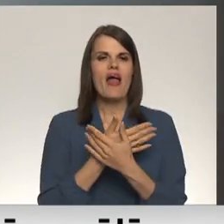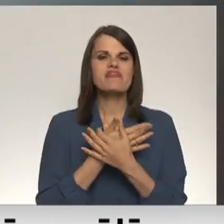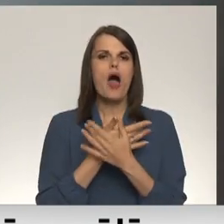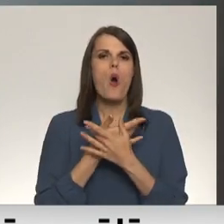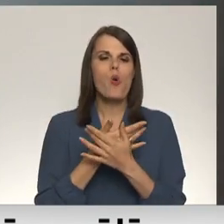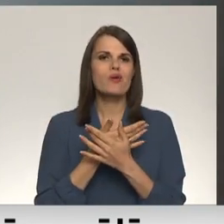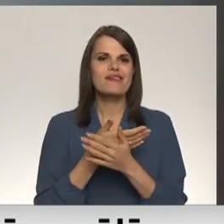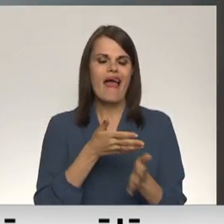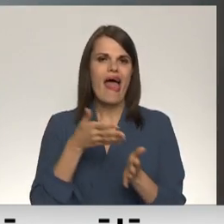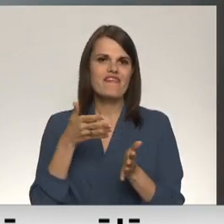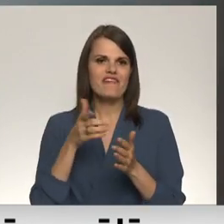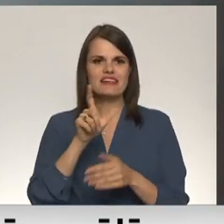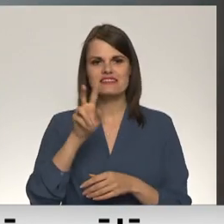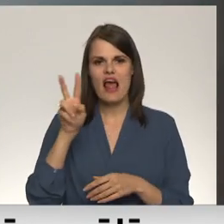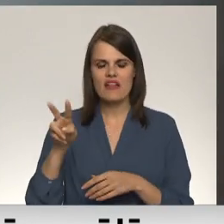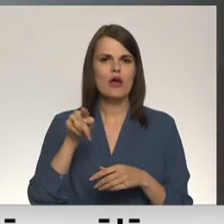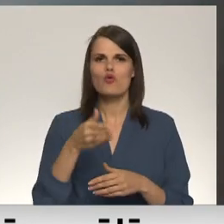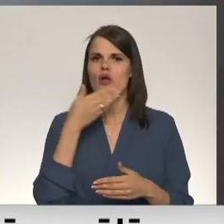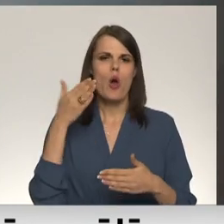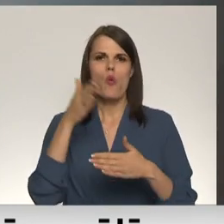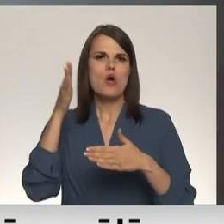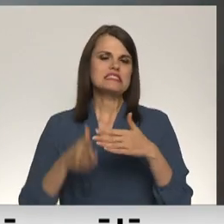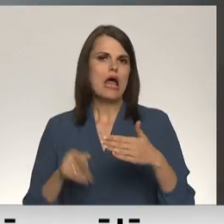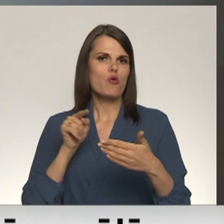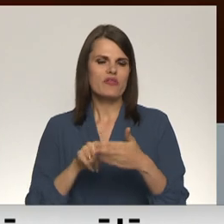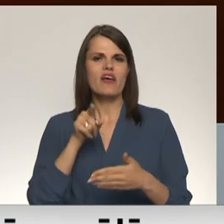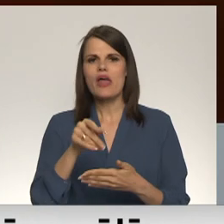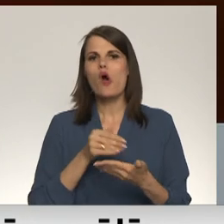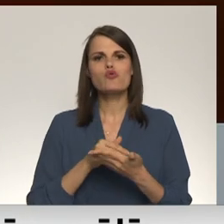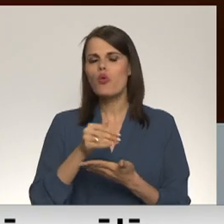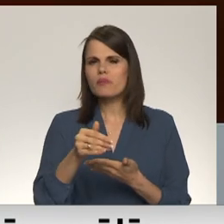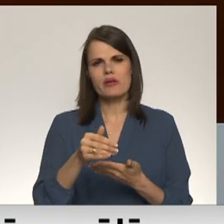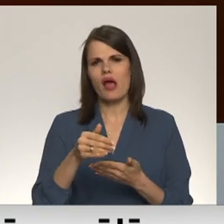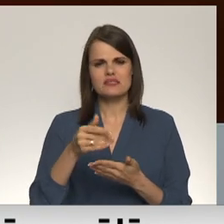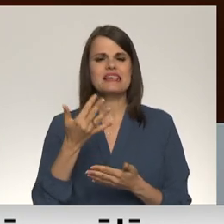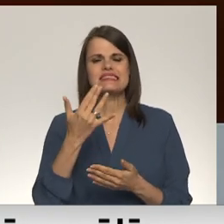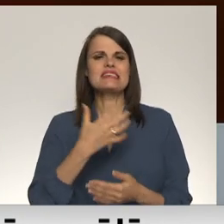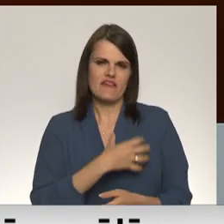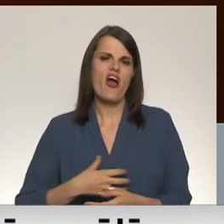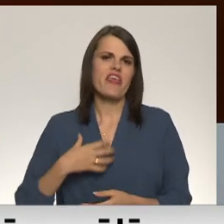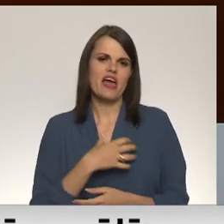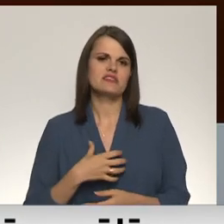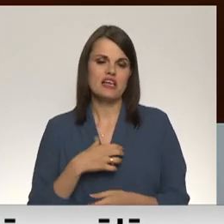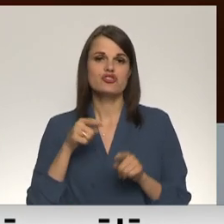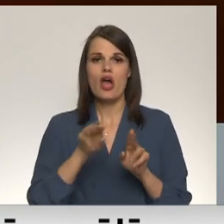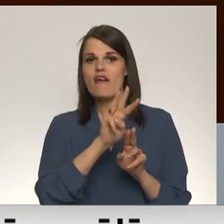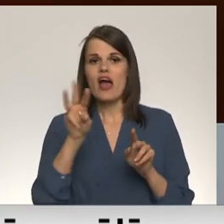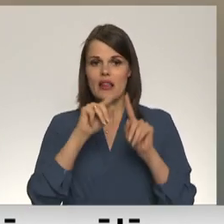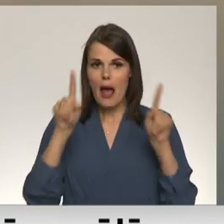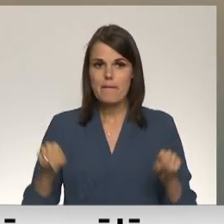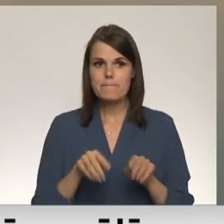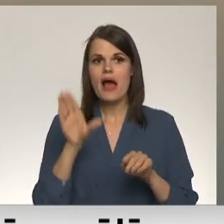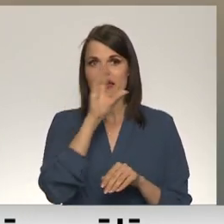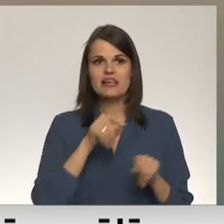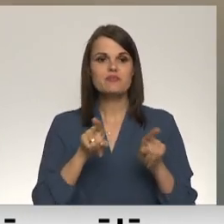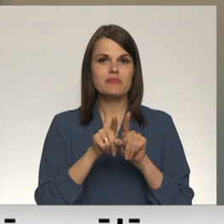taureņaefekts.lv. Kampaņai nav noslēguma datuma, tā turpināšoties līdz vairs nebūs pieprasīta. Vietnē taureņaefekts.lv iespējams arī